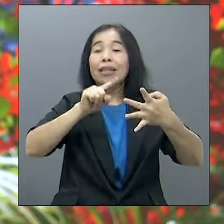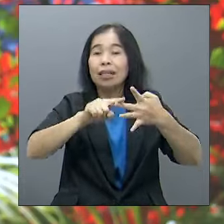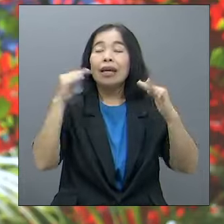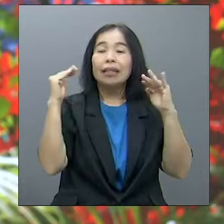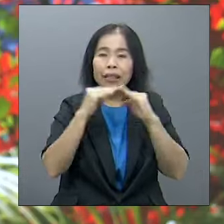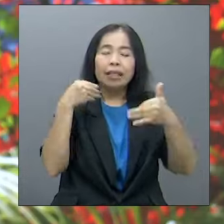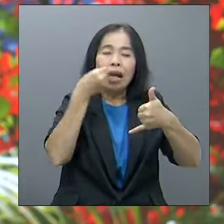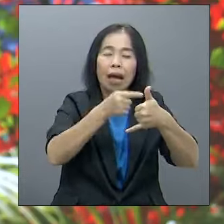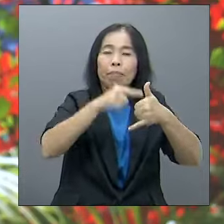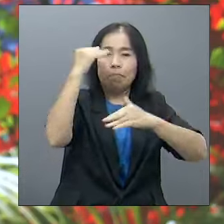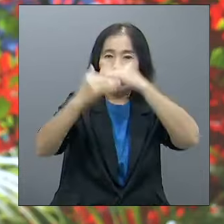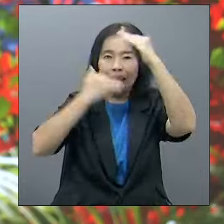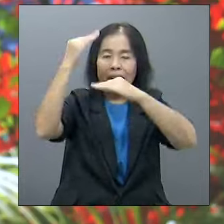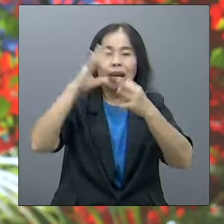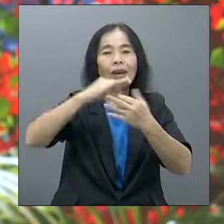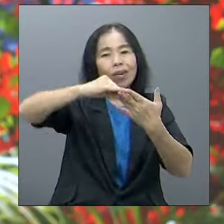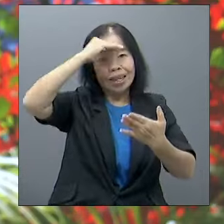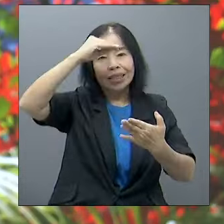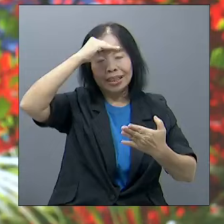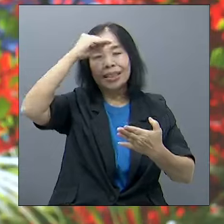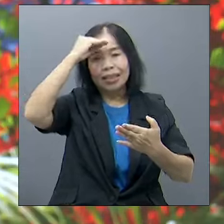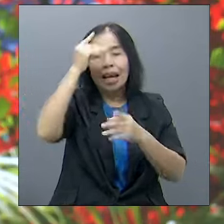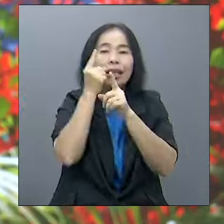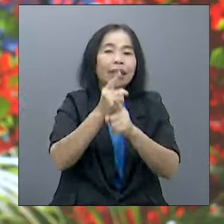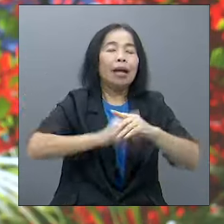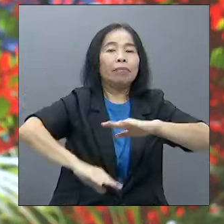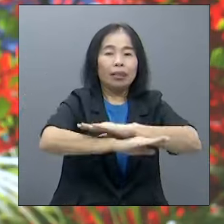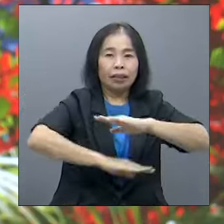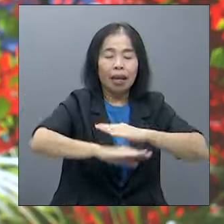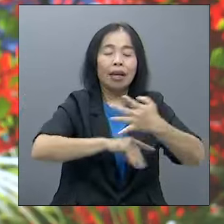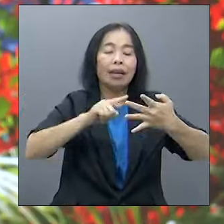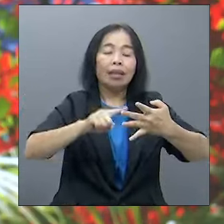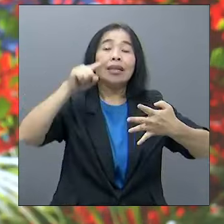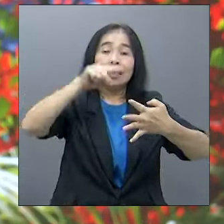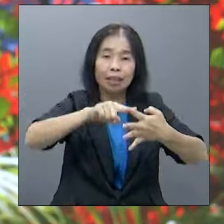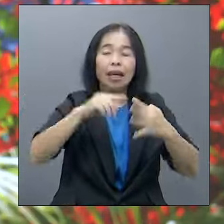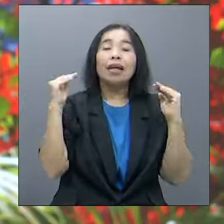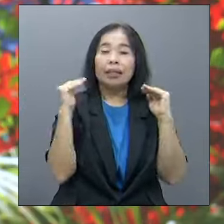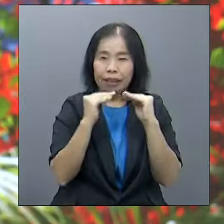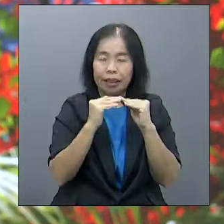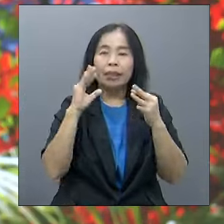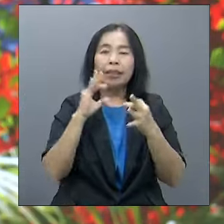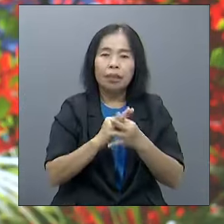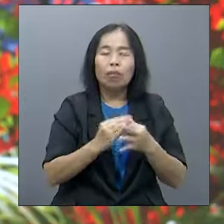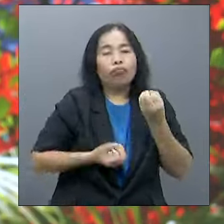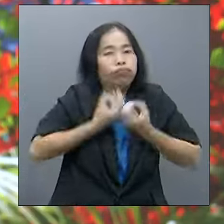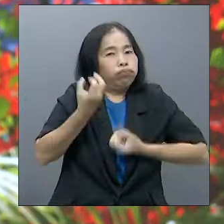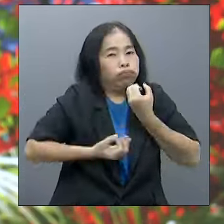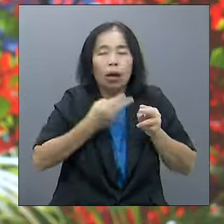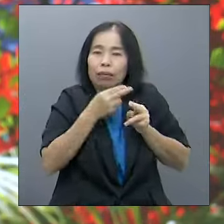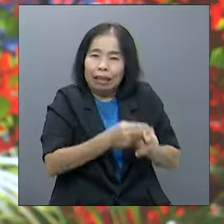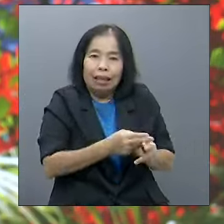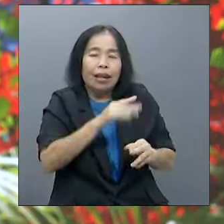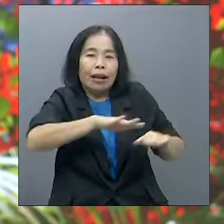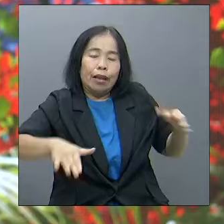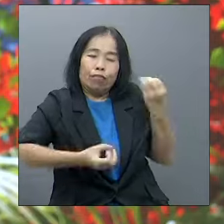การพัฒนาสนับสนุนด้านการศึกษาตามมาตรฐานและสิทธิที่จะมีเรื่องของการแสดงความคิดเห็นมีส่วนร่วมได้อย่าง